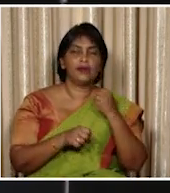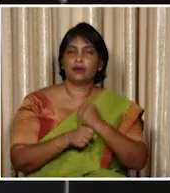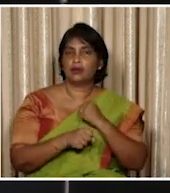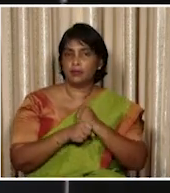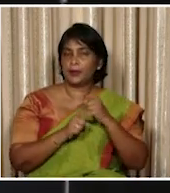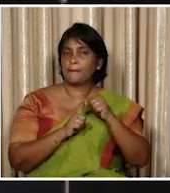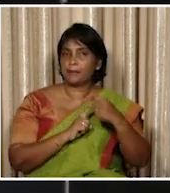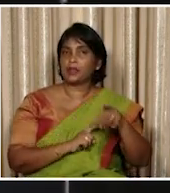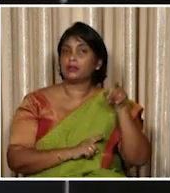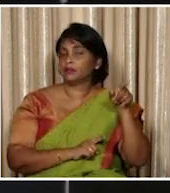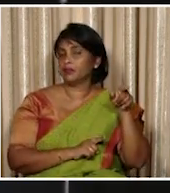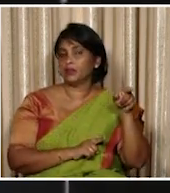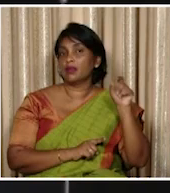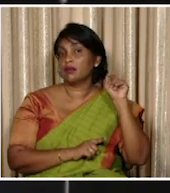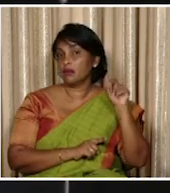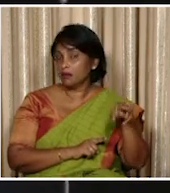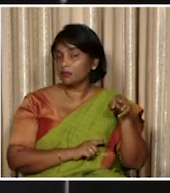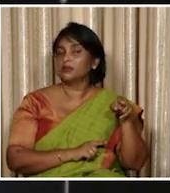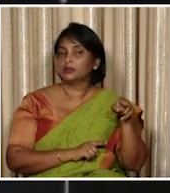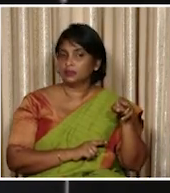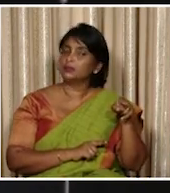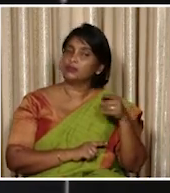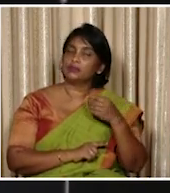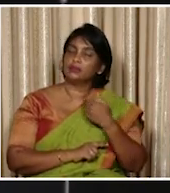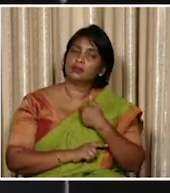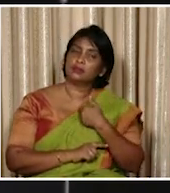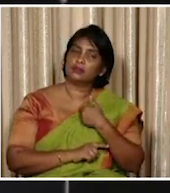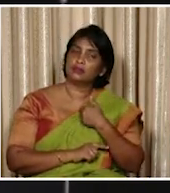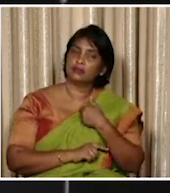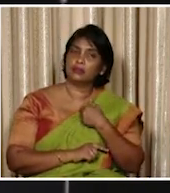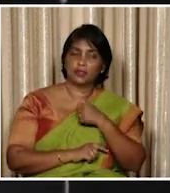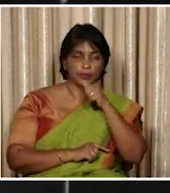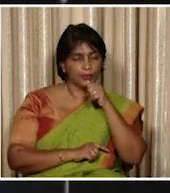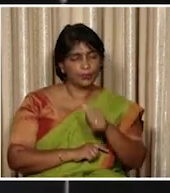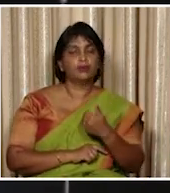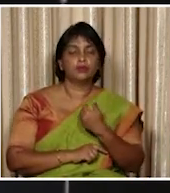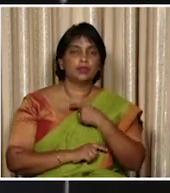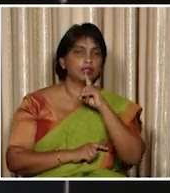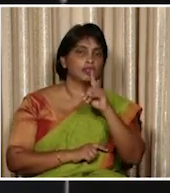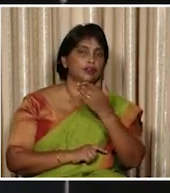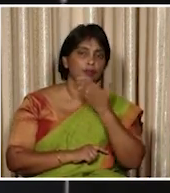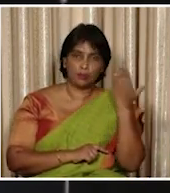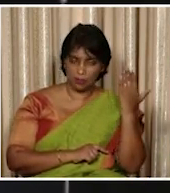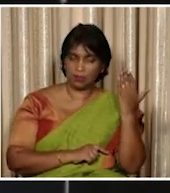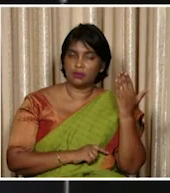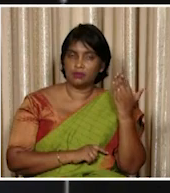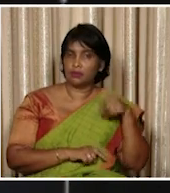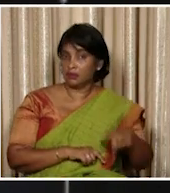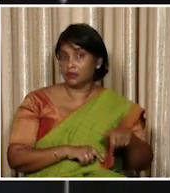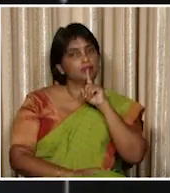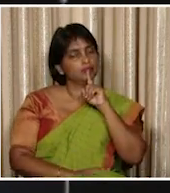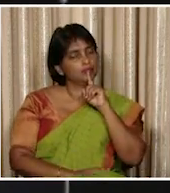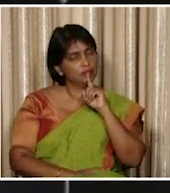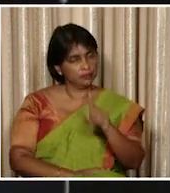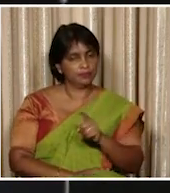காமினி ஜாவிக்ரம பெரியராக்கியன நாமே கேனேக மட நொபக்கிலுவ கேண்ட புலுவாங் கேனேக மம் மே